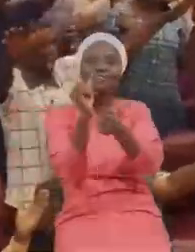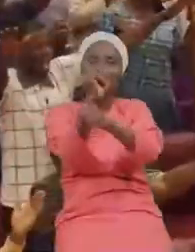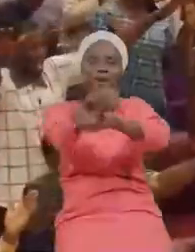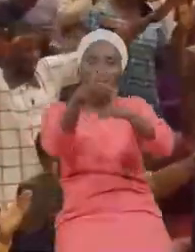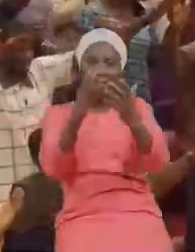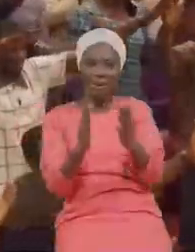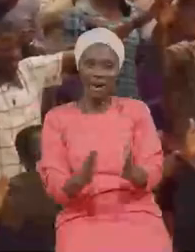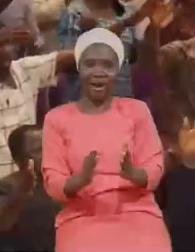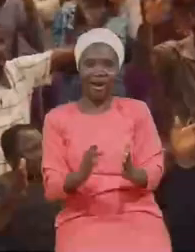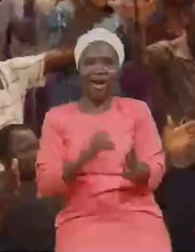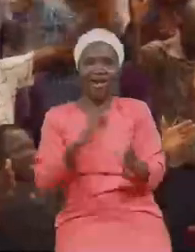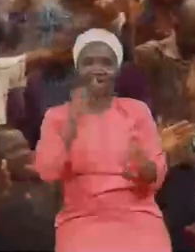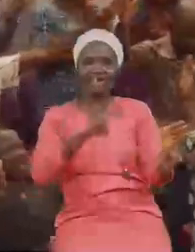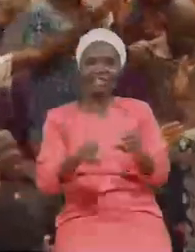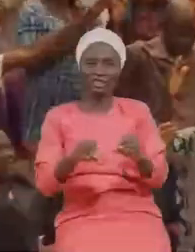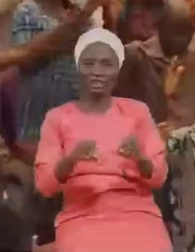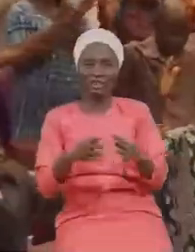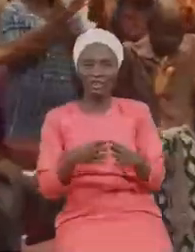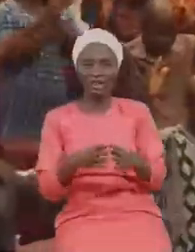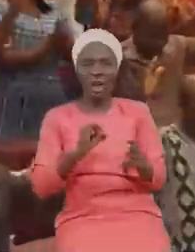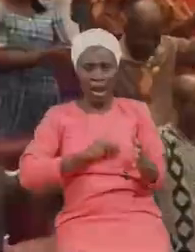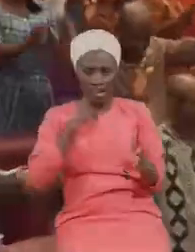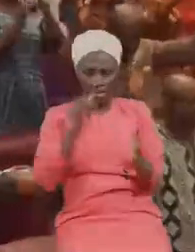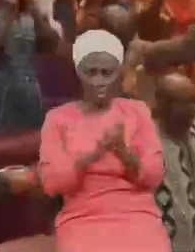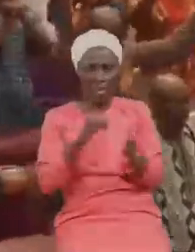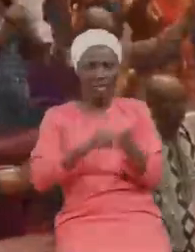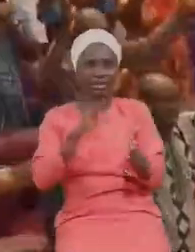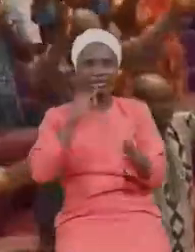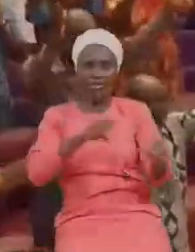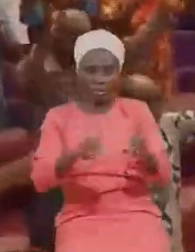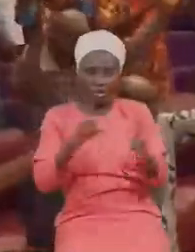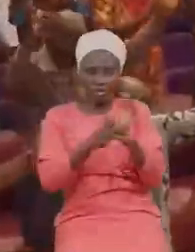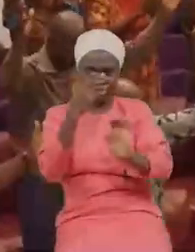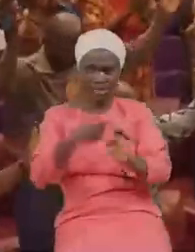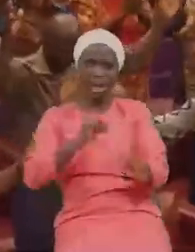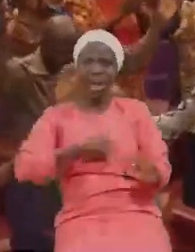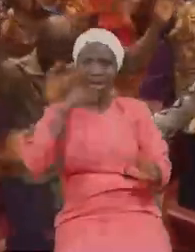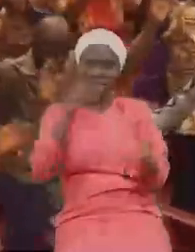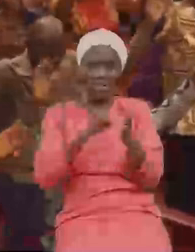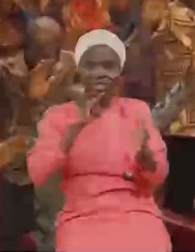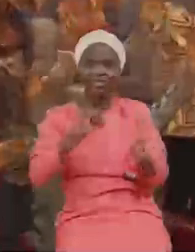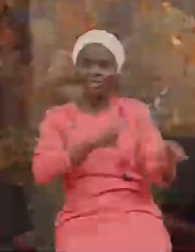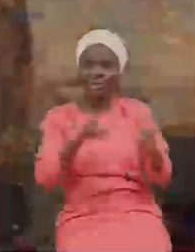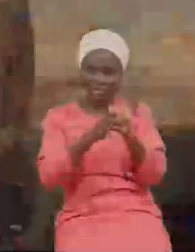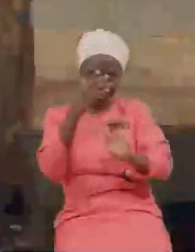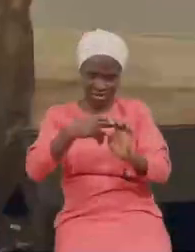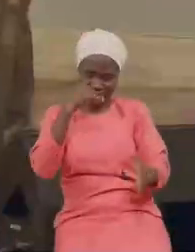c'est fait je dis que c'est fait je dis que c'est fait